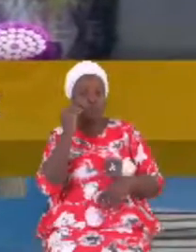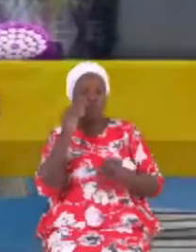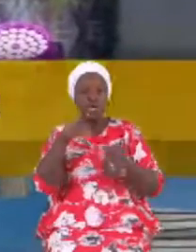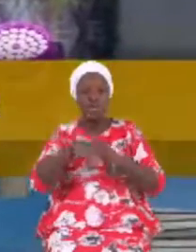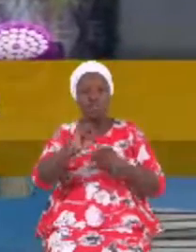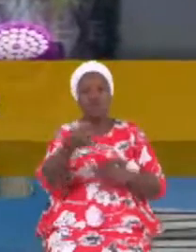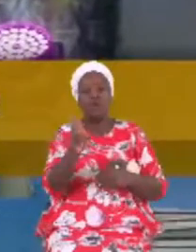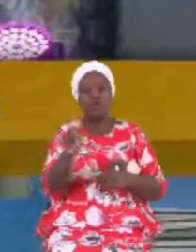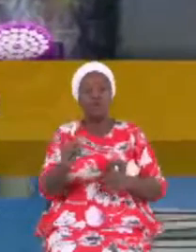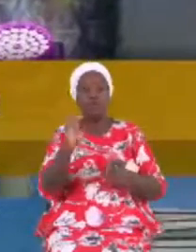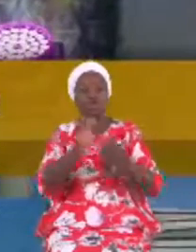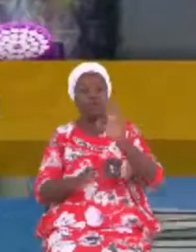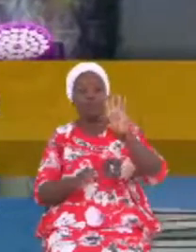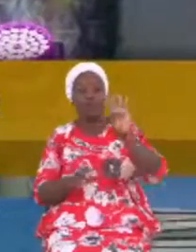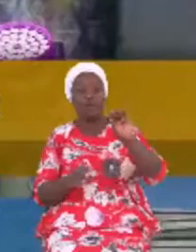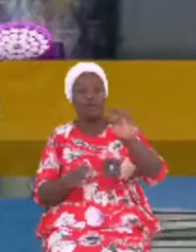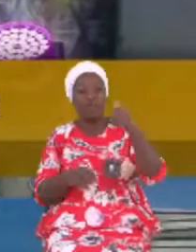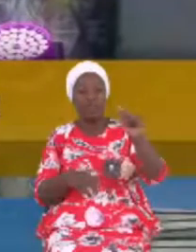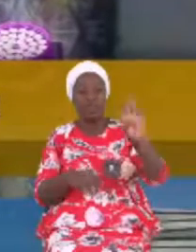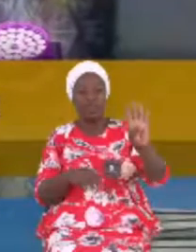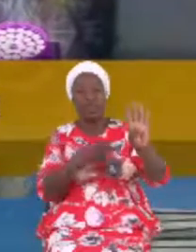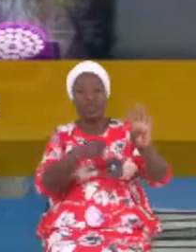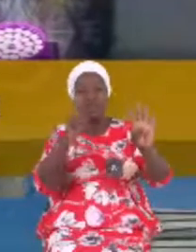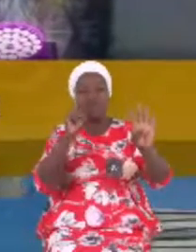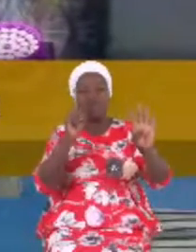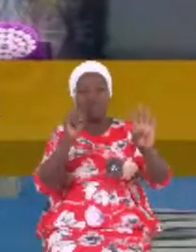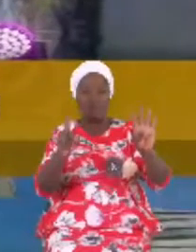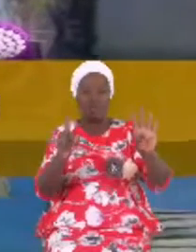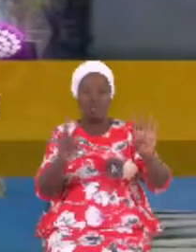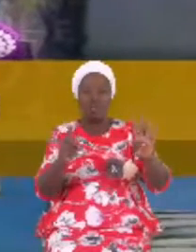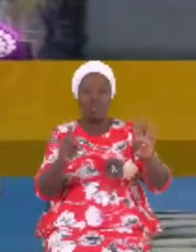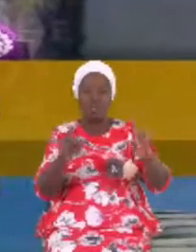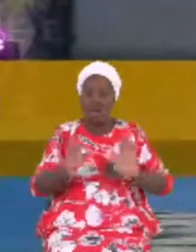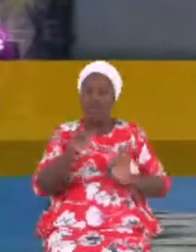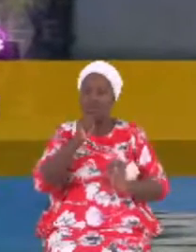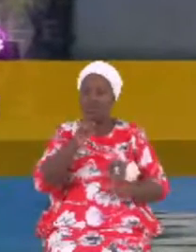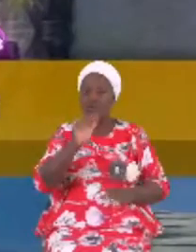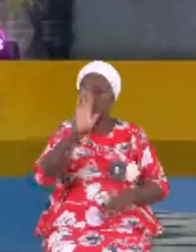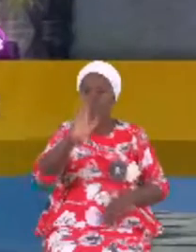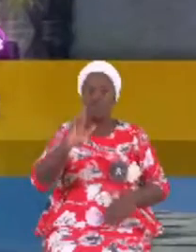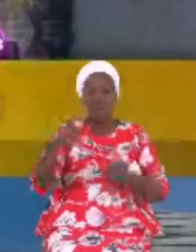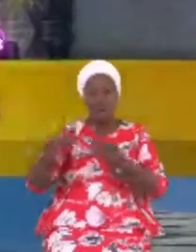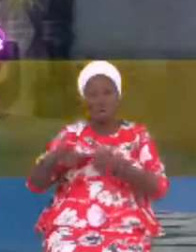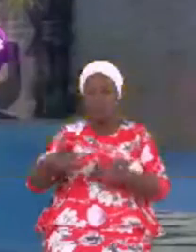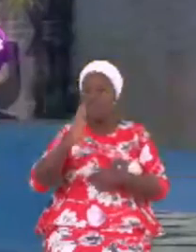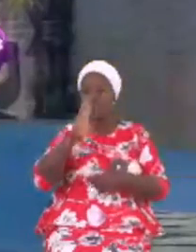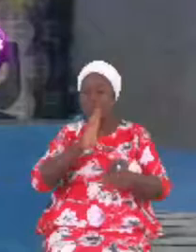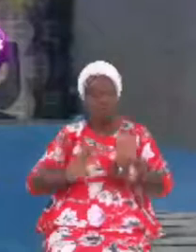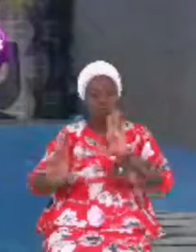14, verset 1. Que votre cœur ne se trouble point. Si ton cœur était